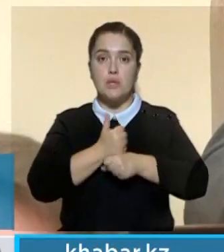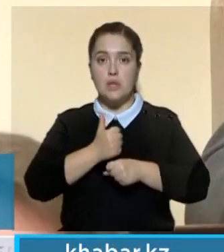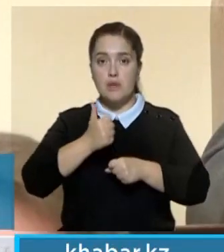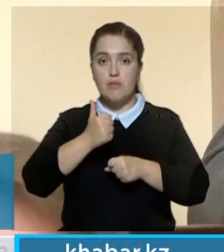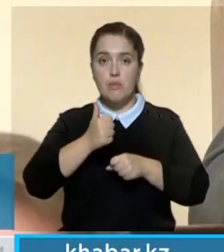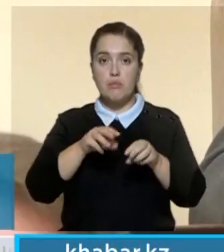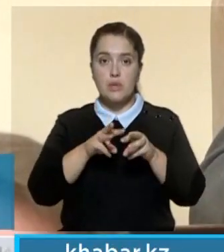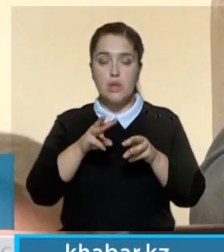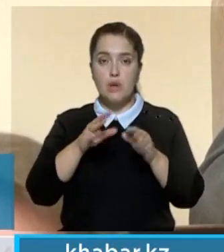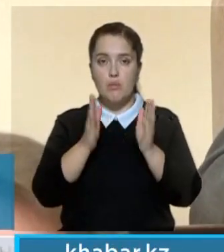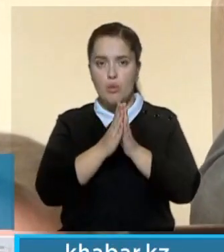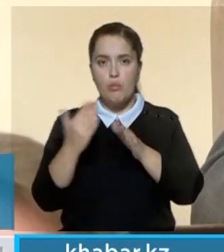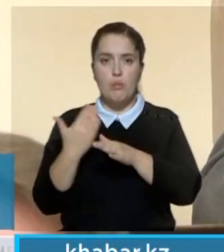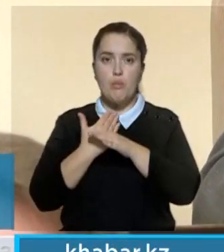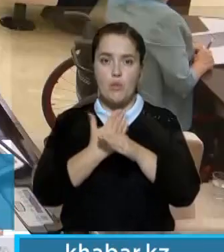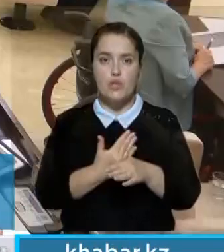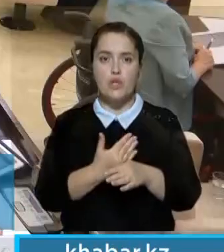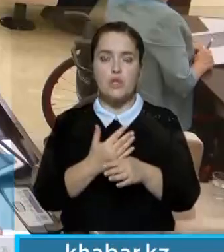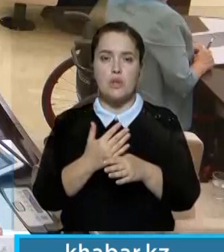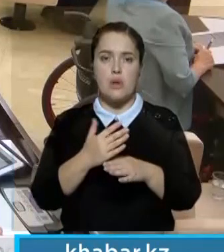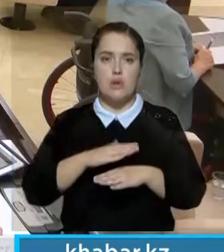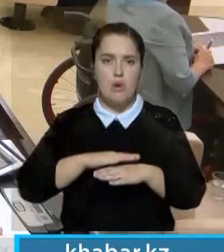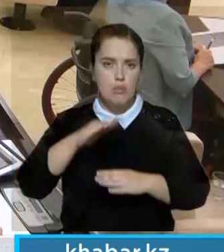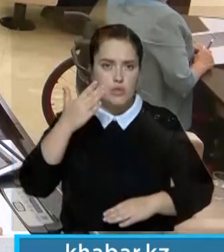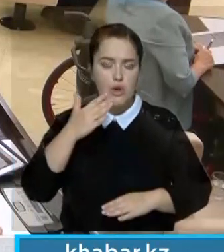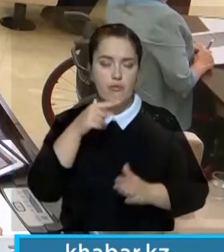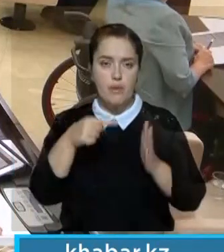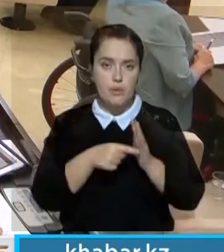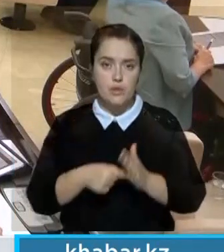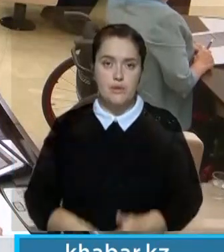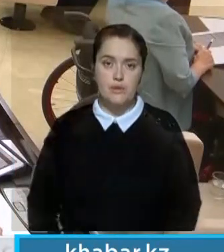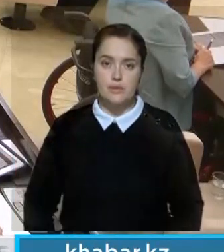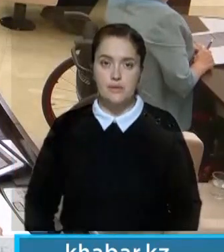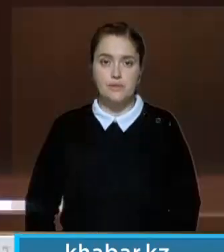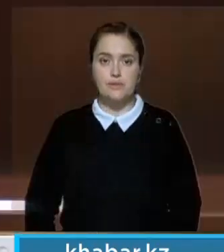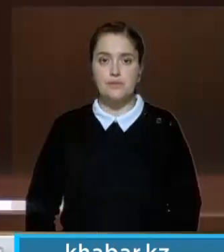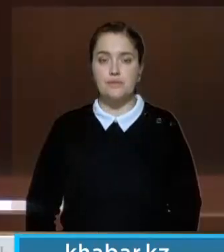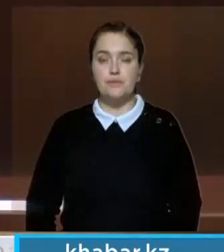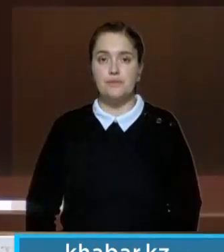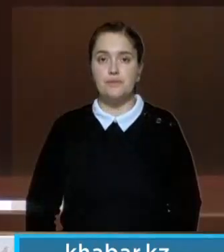обратились к главе правительства с просьбой оказать помощь в решении накопившихся вопросов.